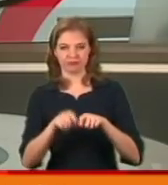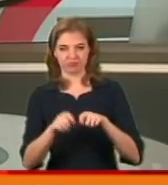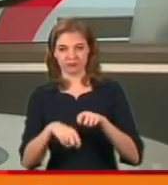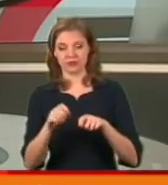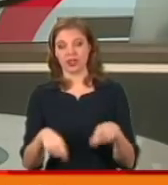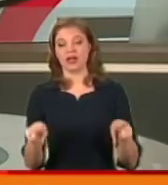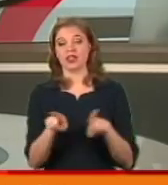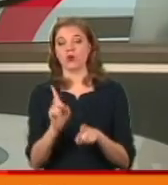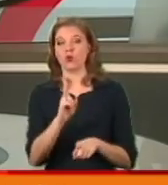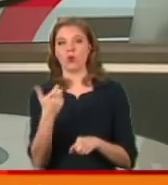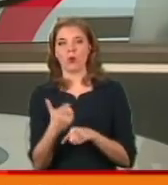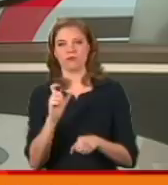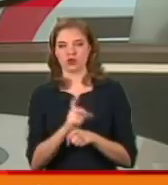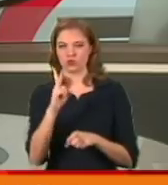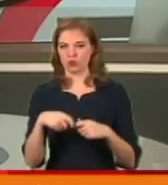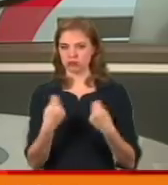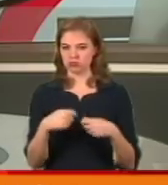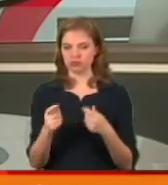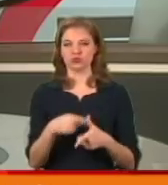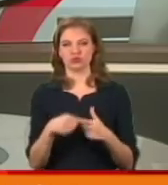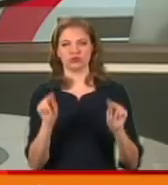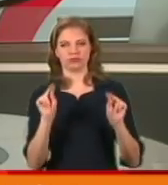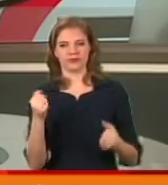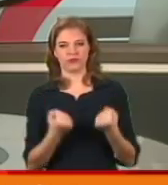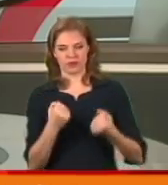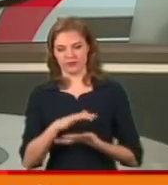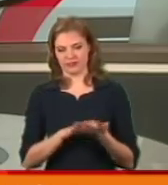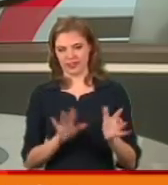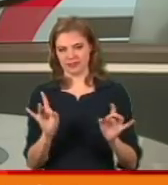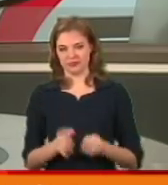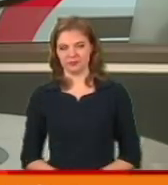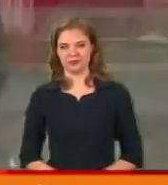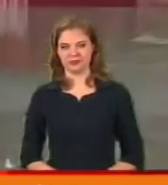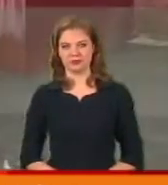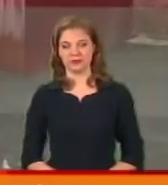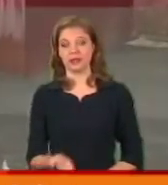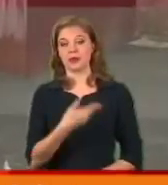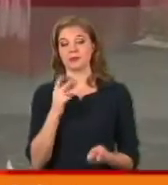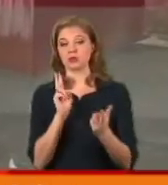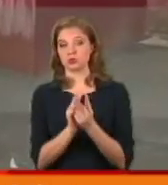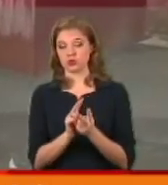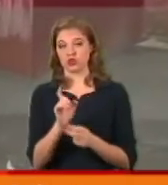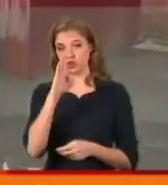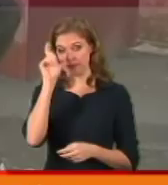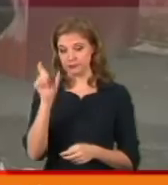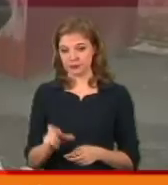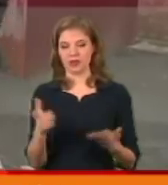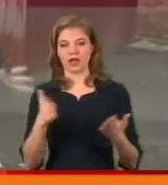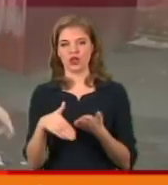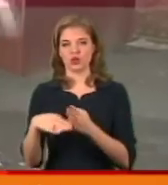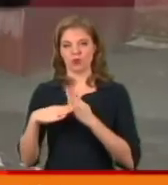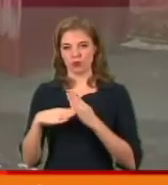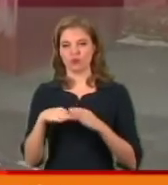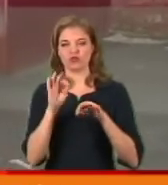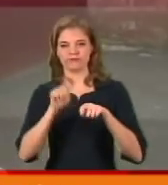експеримент. То кого ж більше на дорозі – порушників чи слухняних водіїв? Дивіться далі. Ми зустрічаємося з Андрієм Климчуком, який допоможе